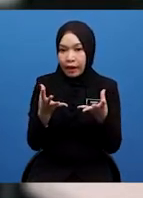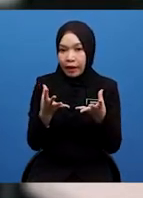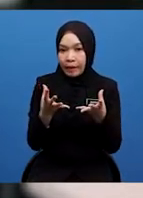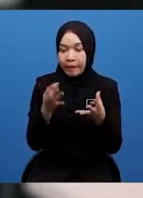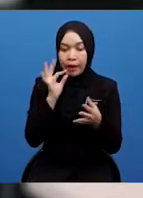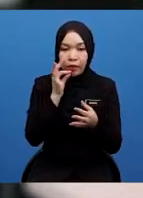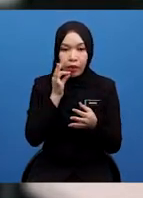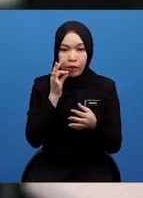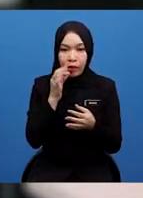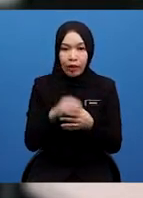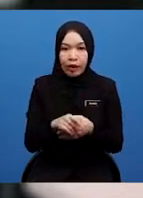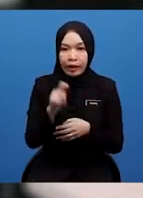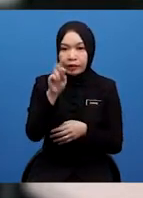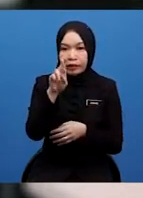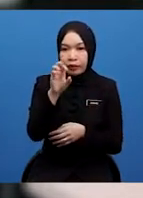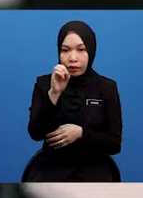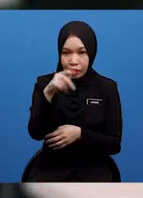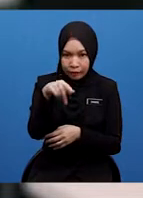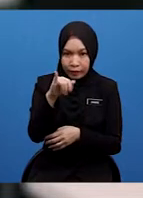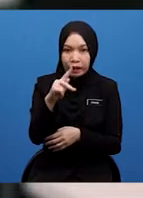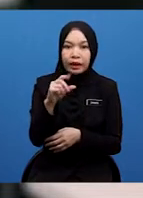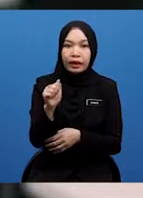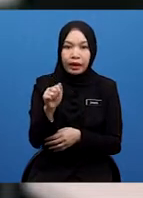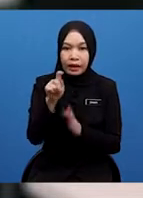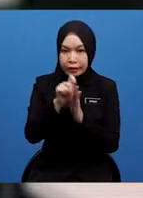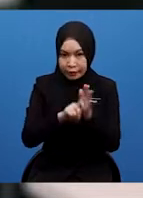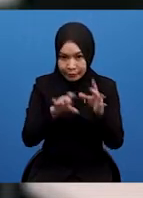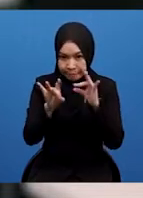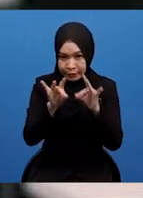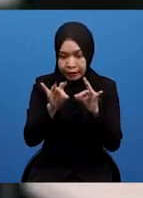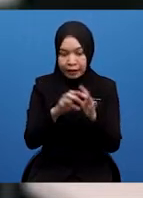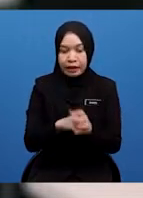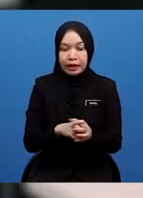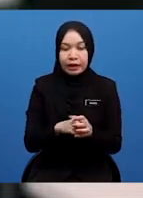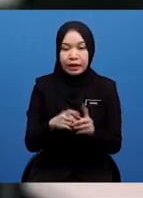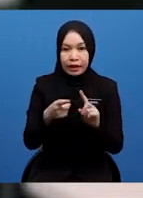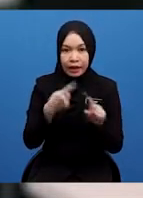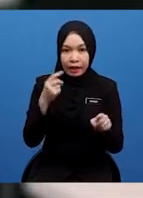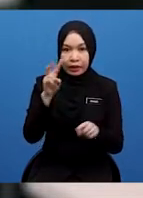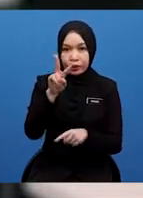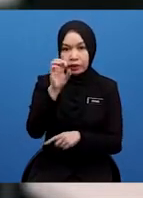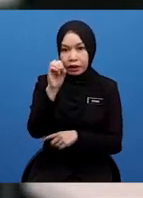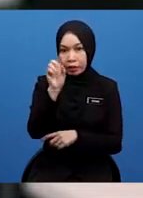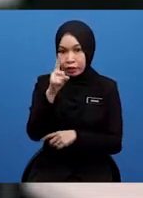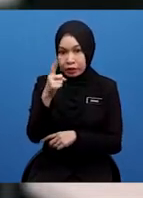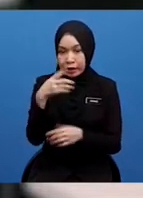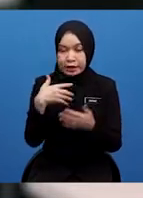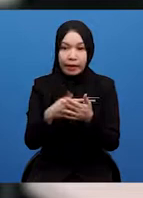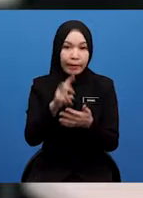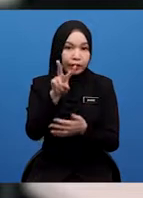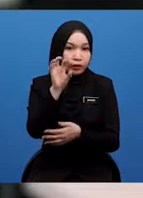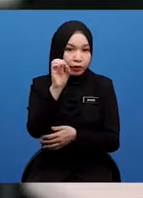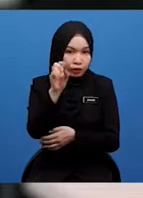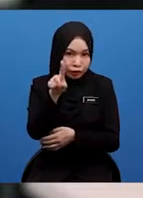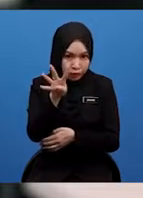satu tempoh masa iaitu dari tahun 2011 hingga 2014. Ini